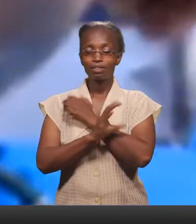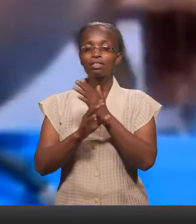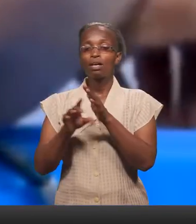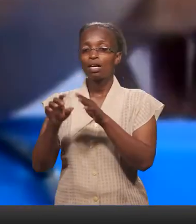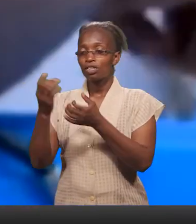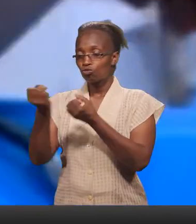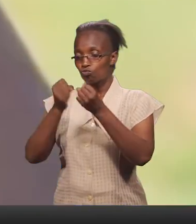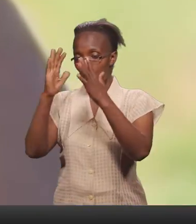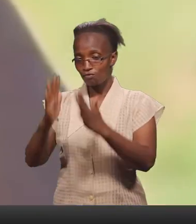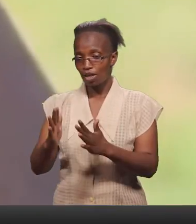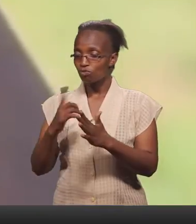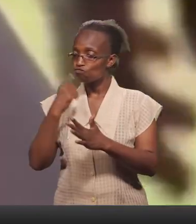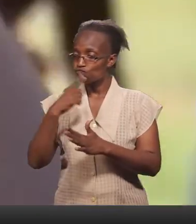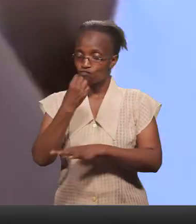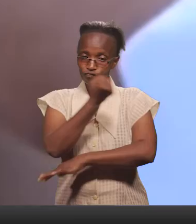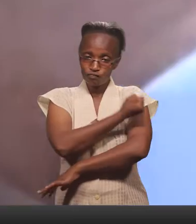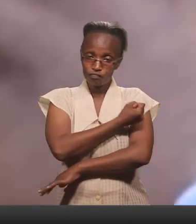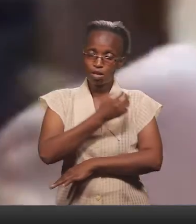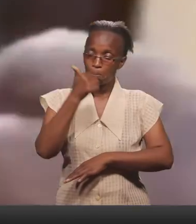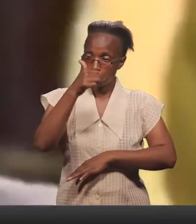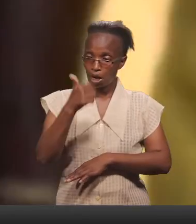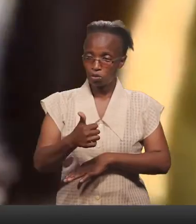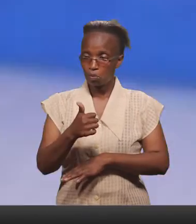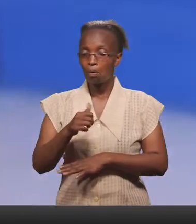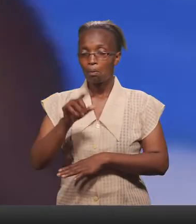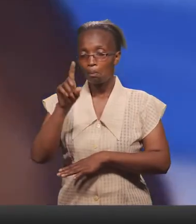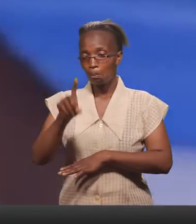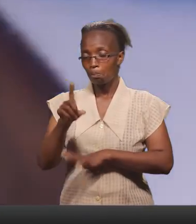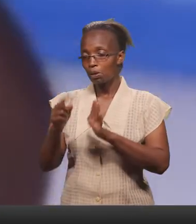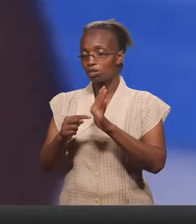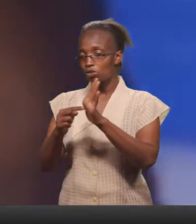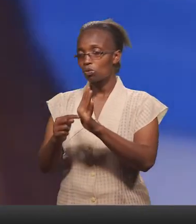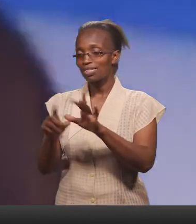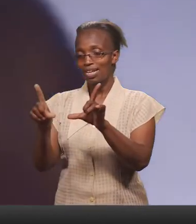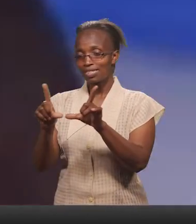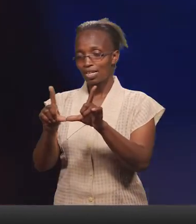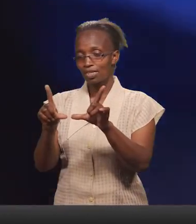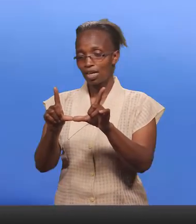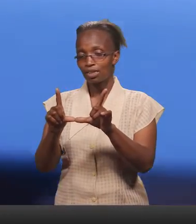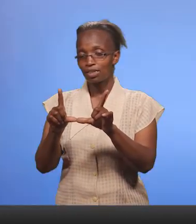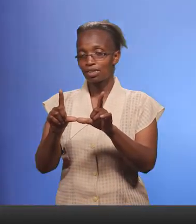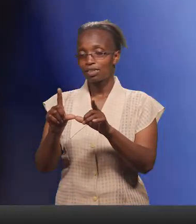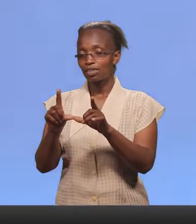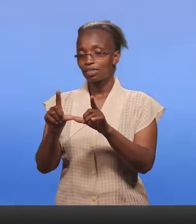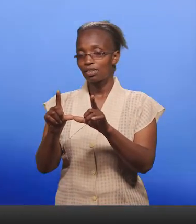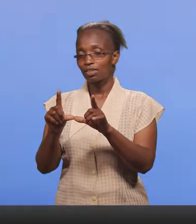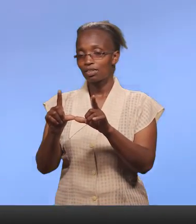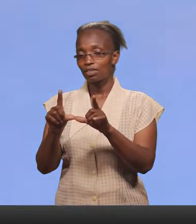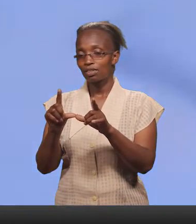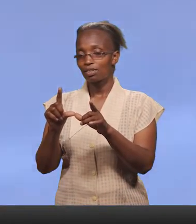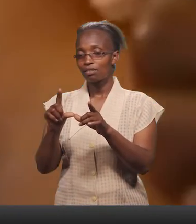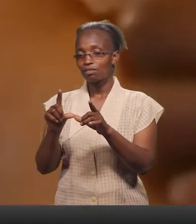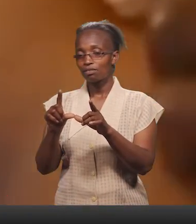madereva ambao hawajapokea chanjo ya corona wakihitajika kuonyesha matokeo ya kuonyesha hawana virusi vya corona ya chini ya